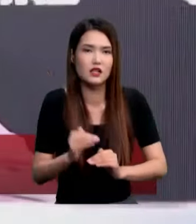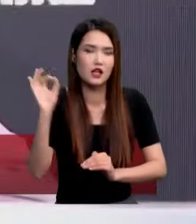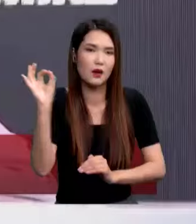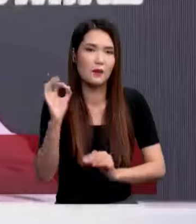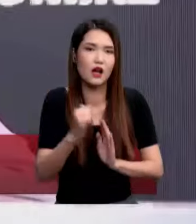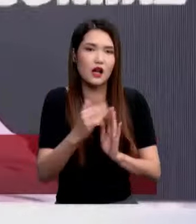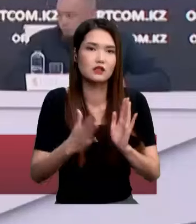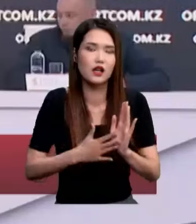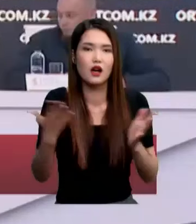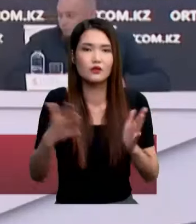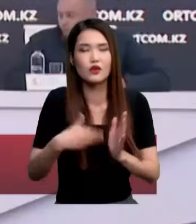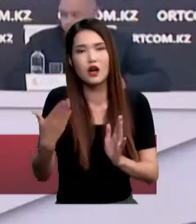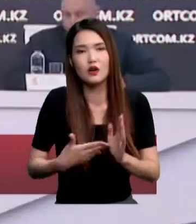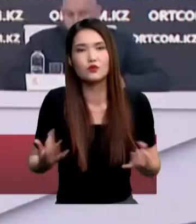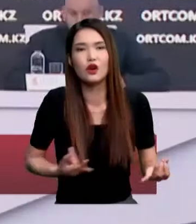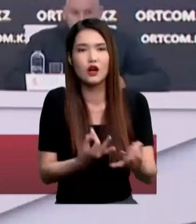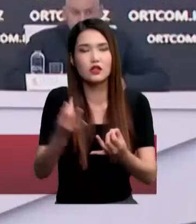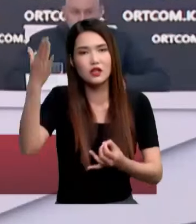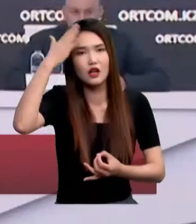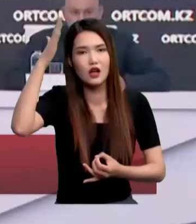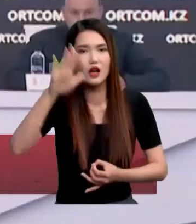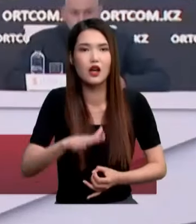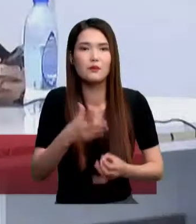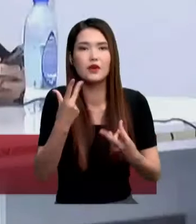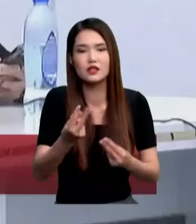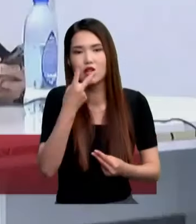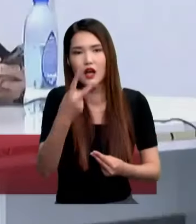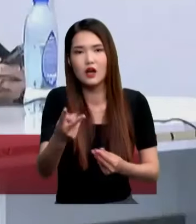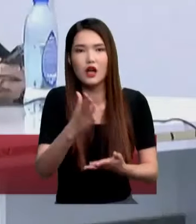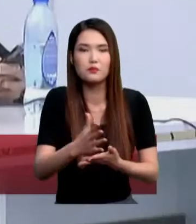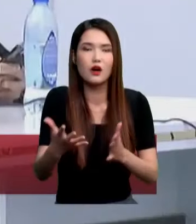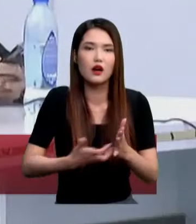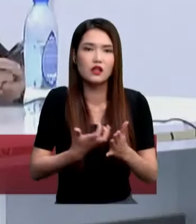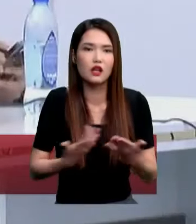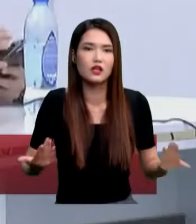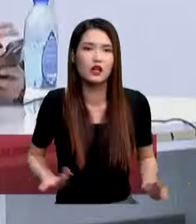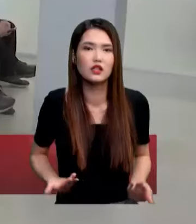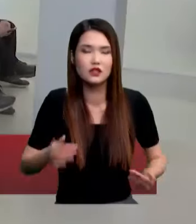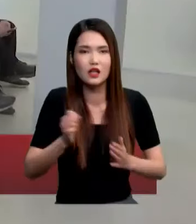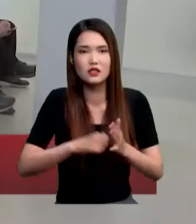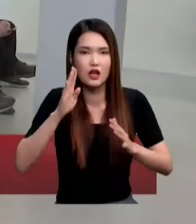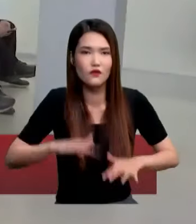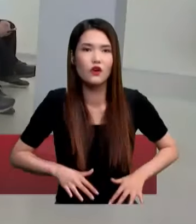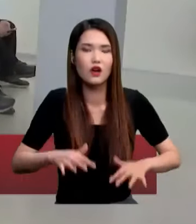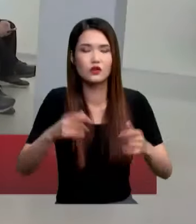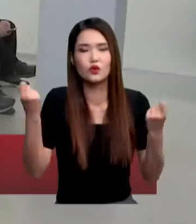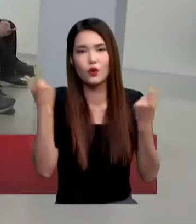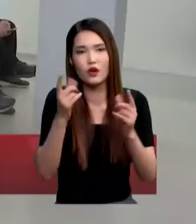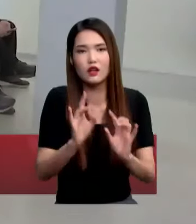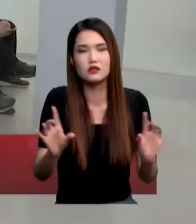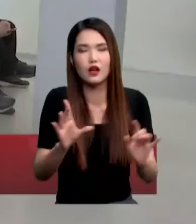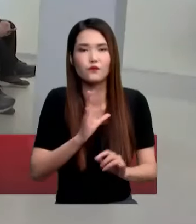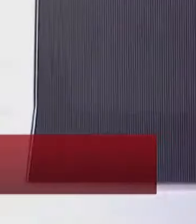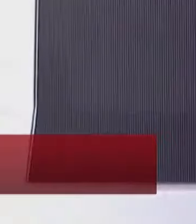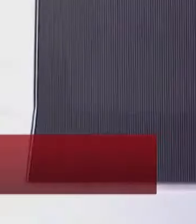ставкой. Пока этот вопрос обсуждается с акиматами регионов, где наблюдается дефицит жилья из-за паводков, пояснила